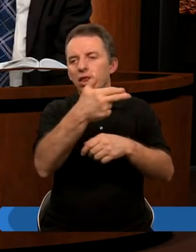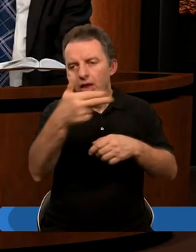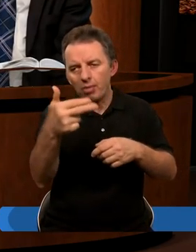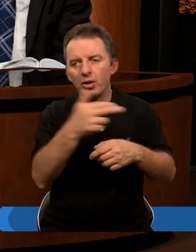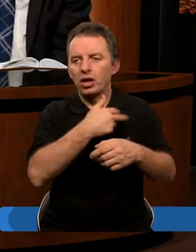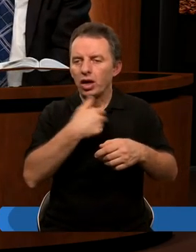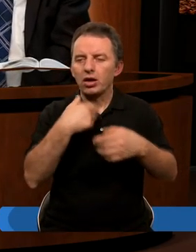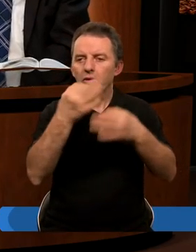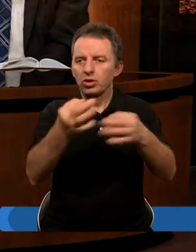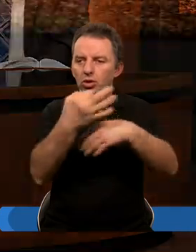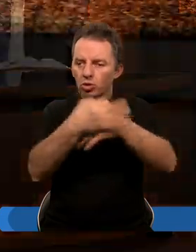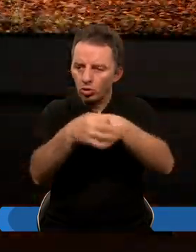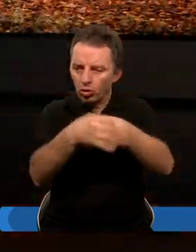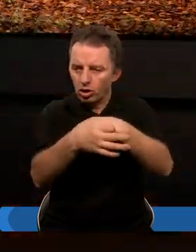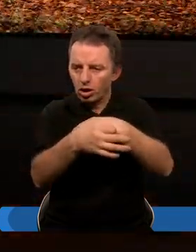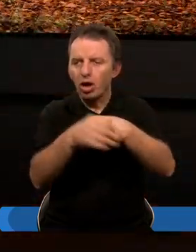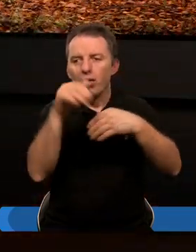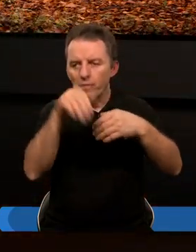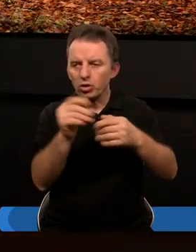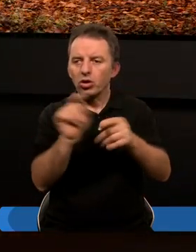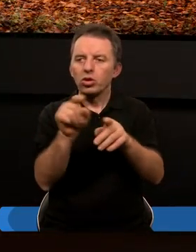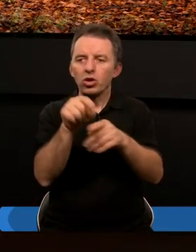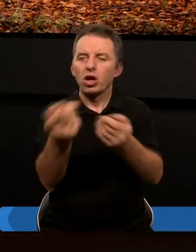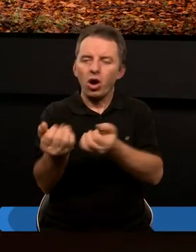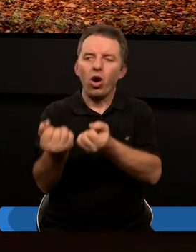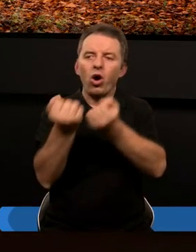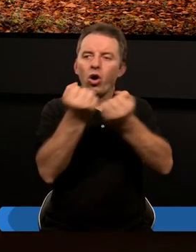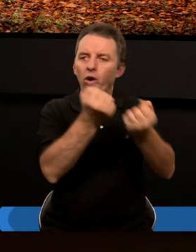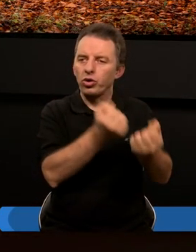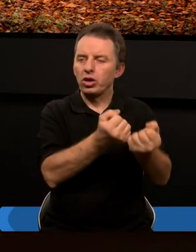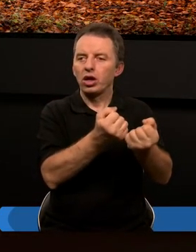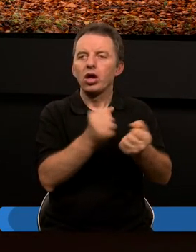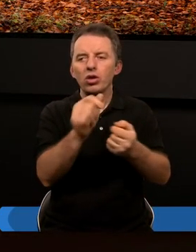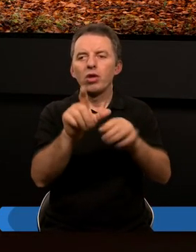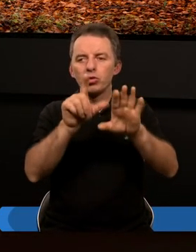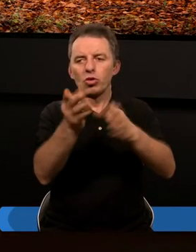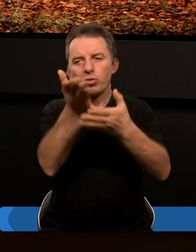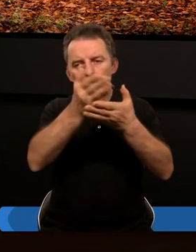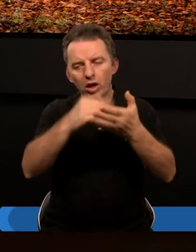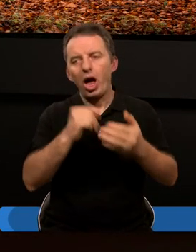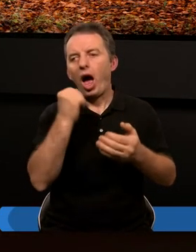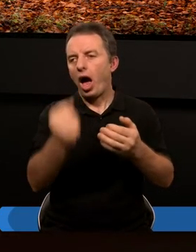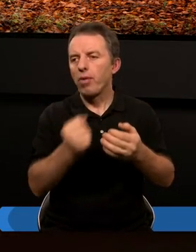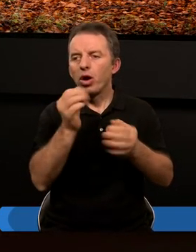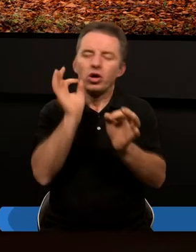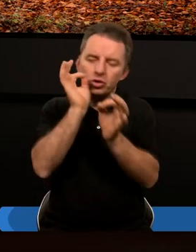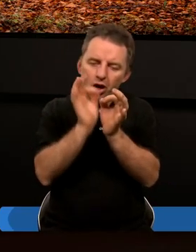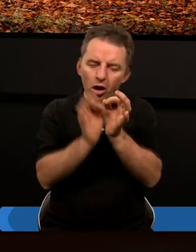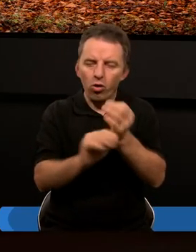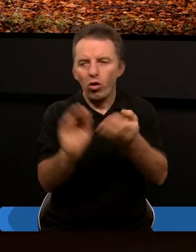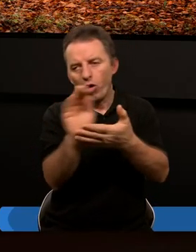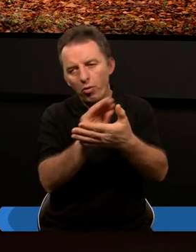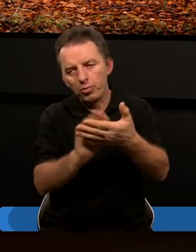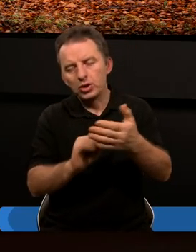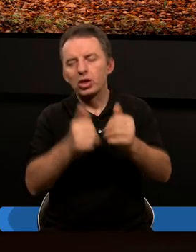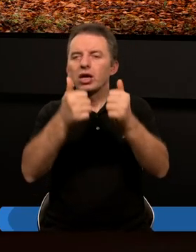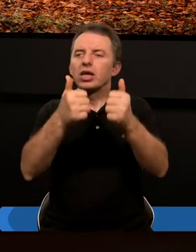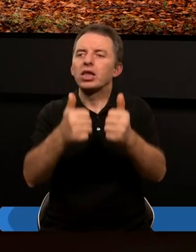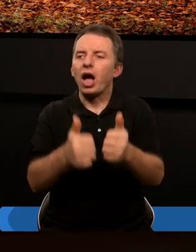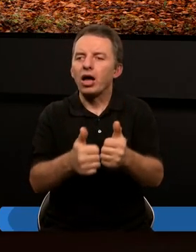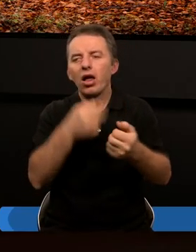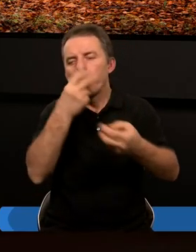naszego dzisiejszego studium, ale troszeczkę się możemy do niego odnieść. W siódmym rozdziale apostoł Paweł dosyć szczegółowo pisze o stanie